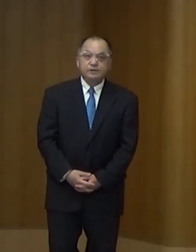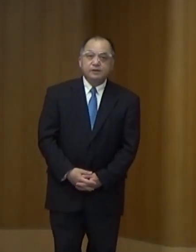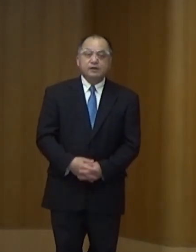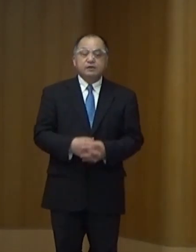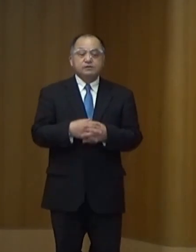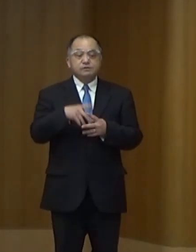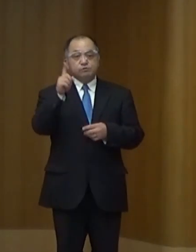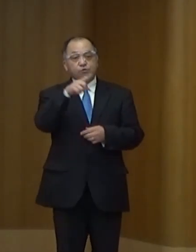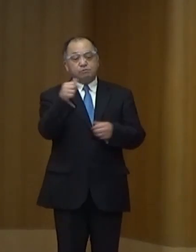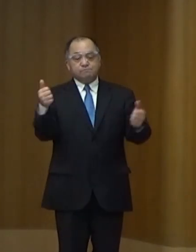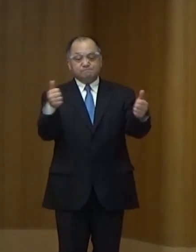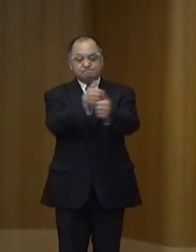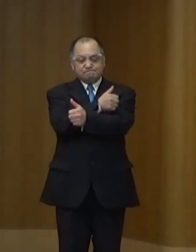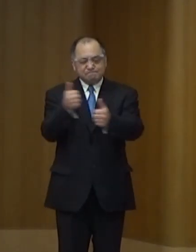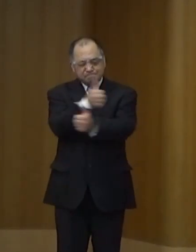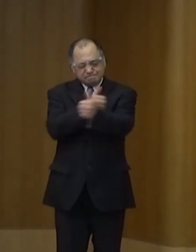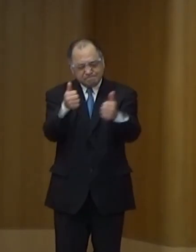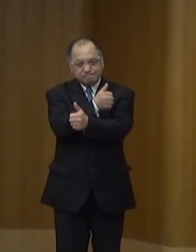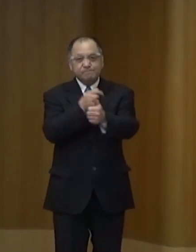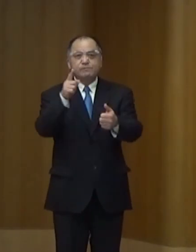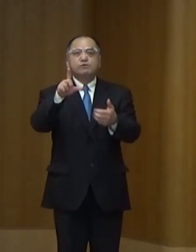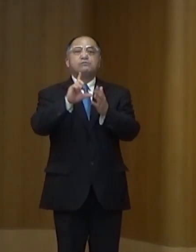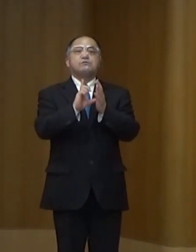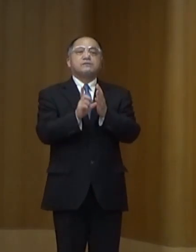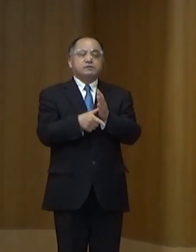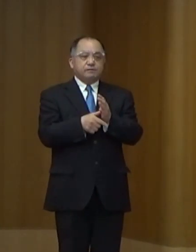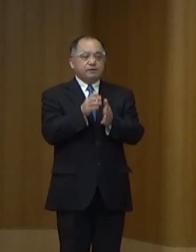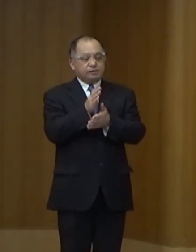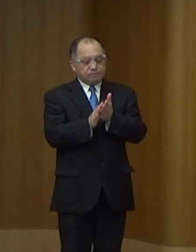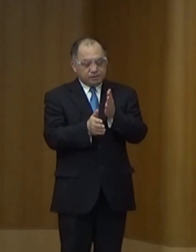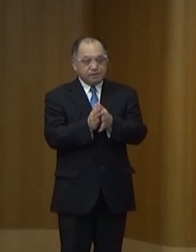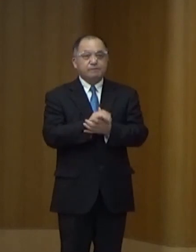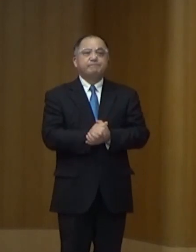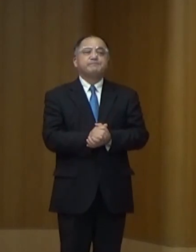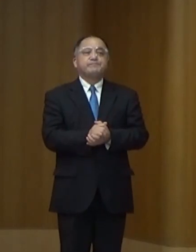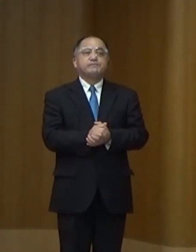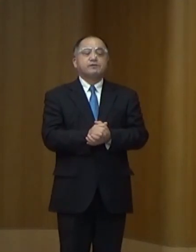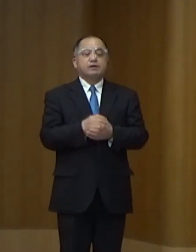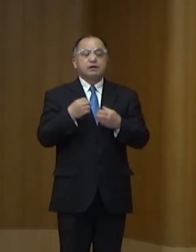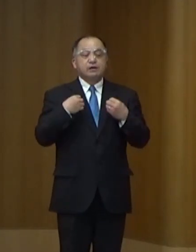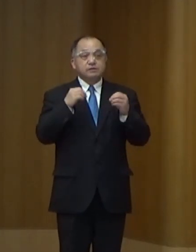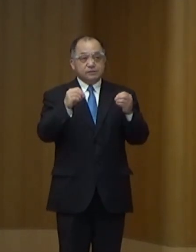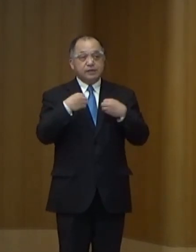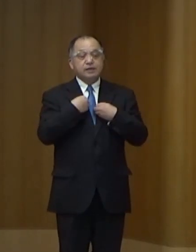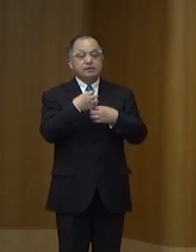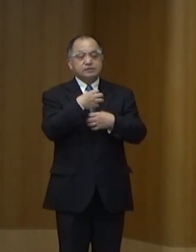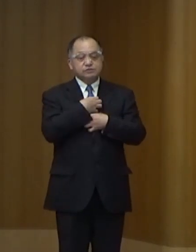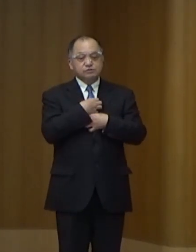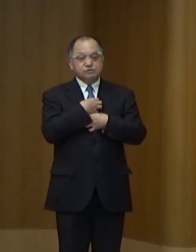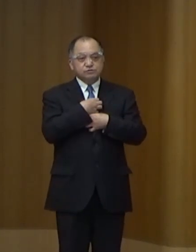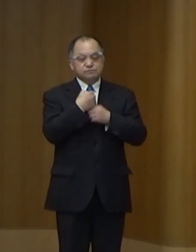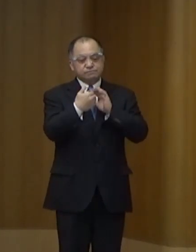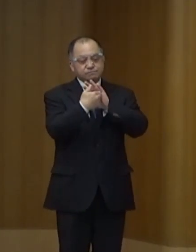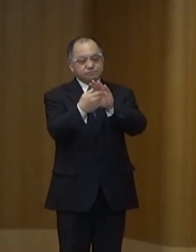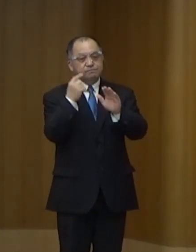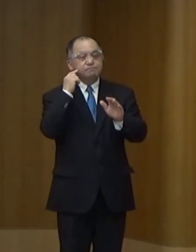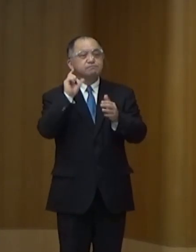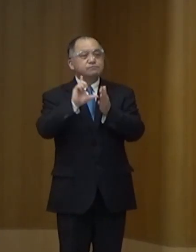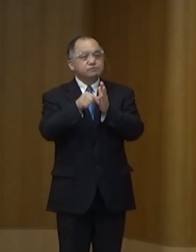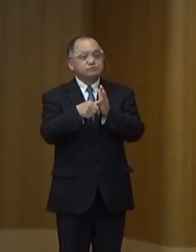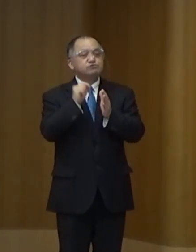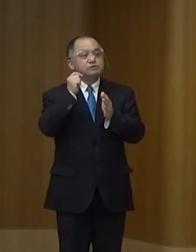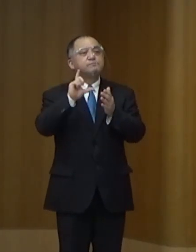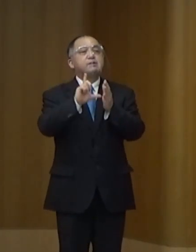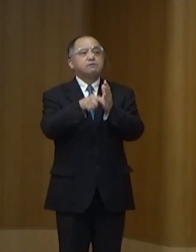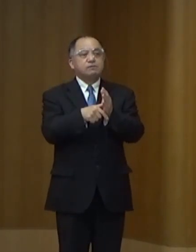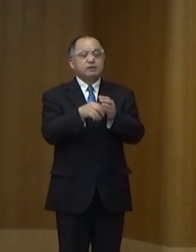発となるこの時期でありますけれども、改めてでありますが、感染リスクを回避できない場合については、今札幌市